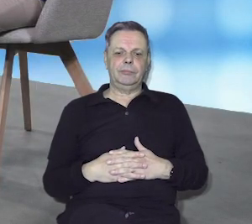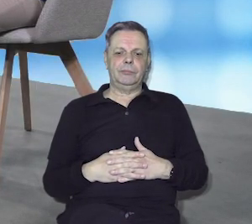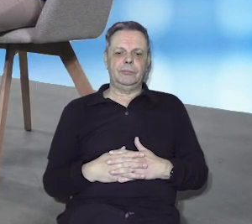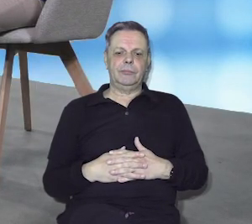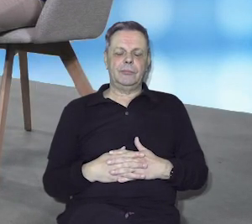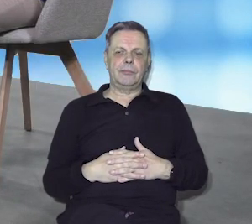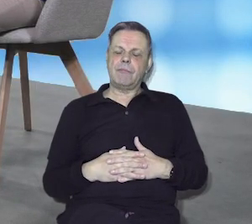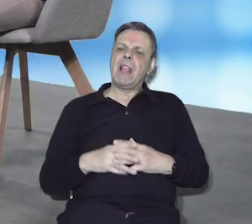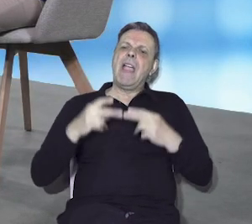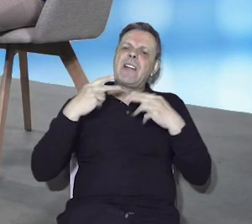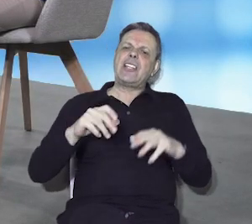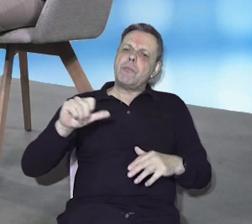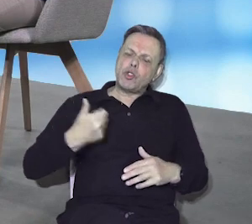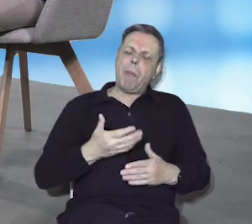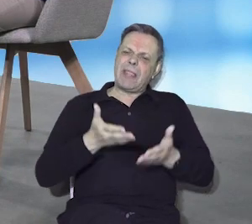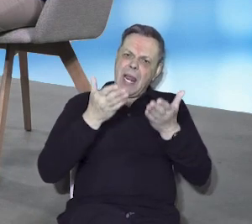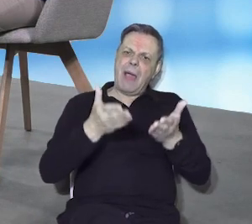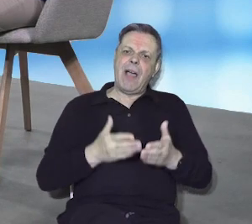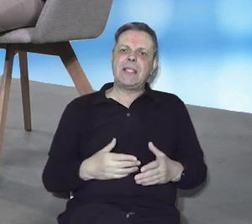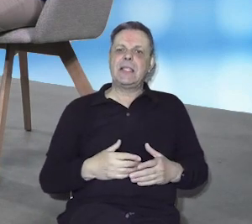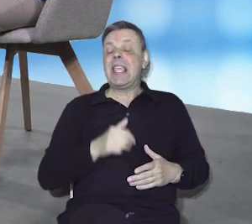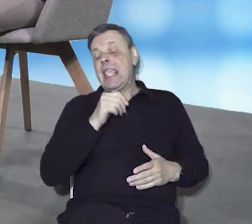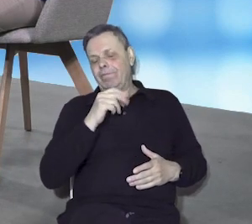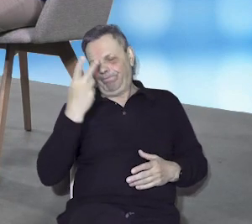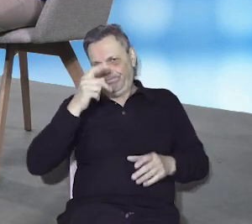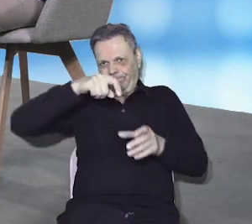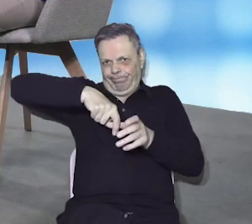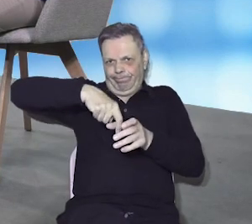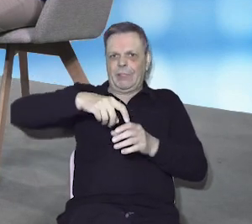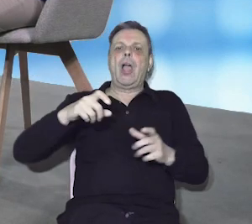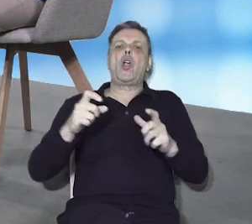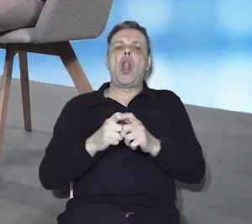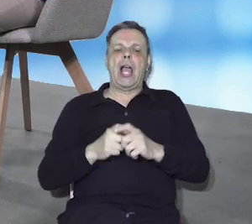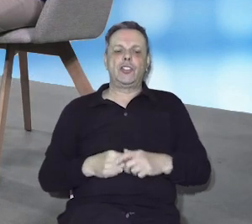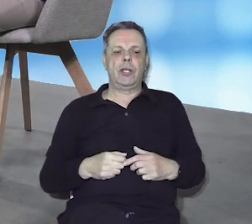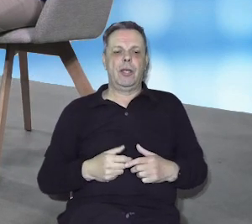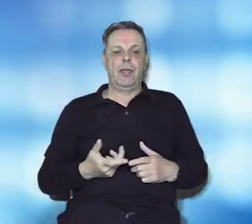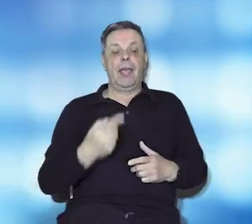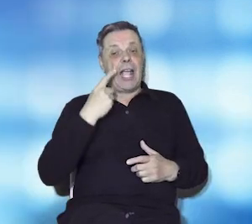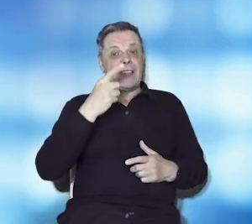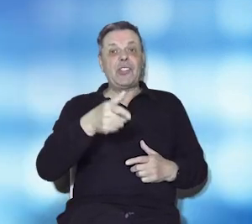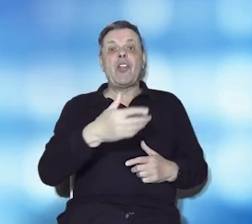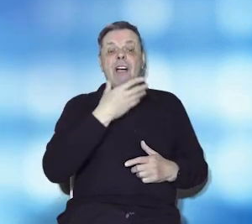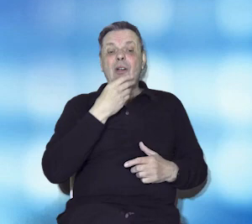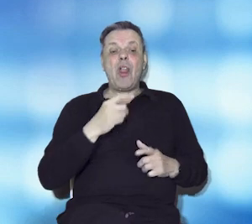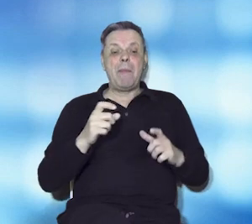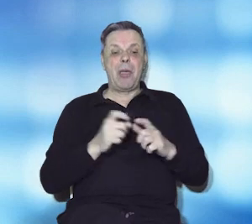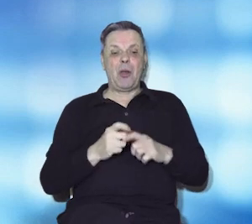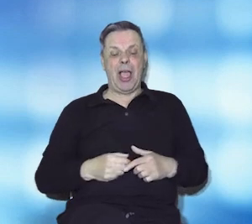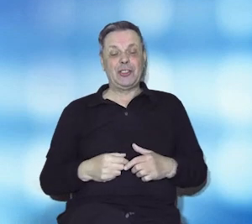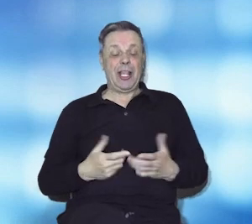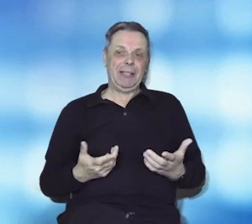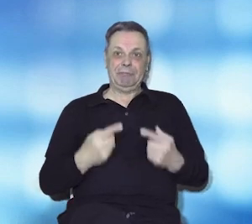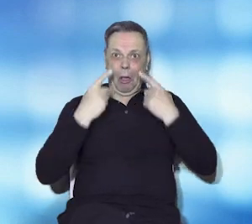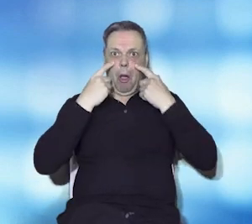vratit ćemo se opet na vas, a vi stalno na kolače. Ne, kada vidite ovako lijepe kolače, ja ne znam, vuku me očima. Šaljem